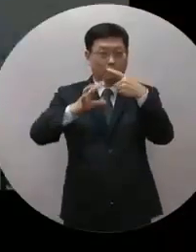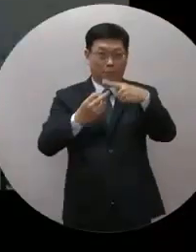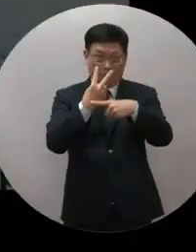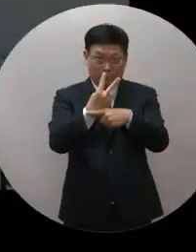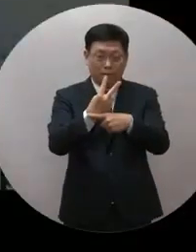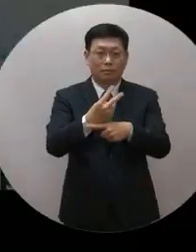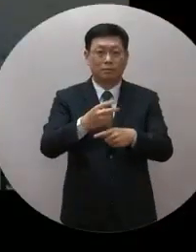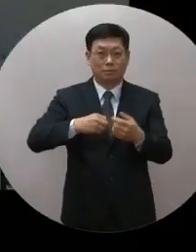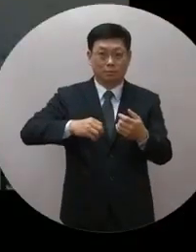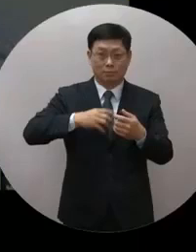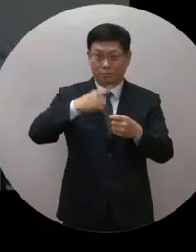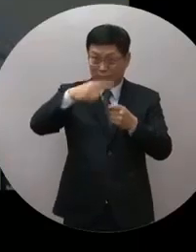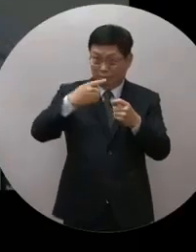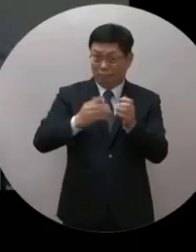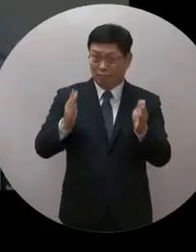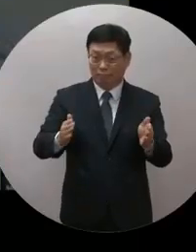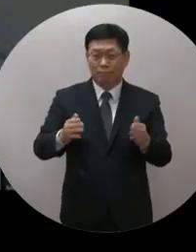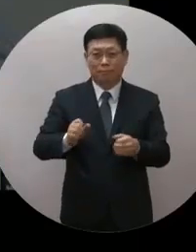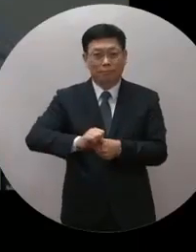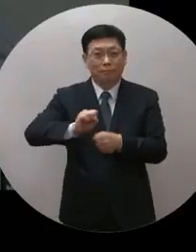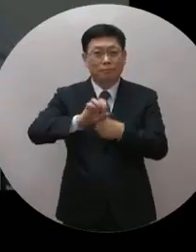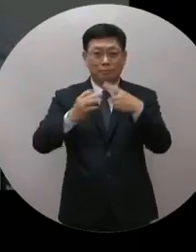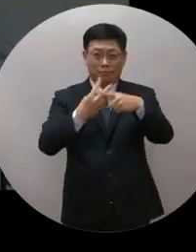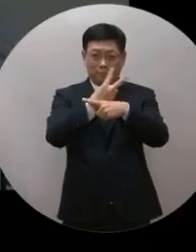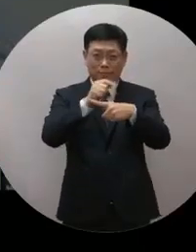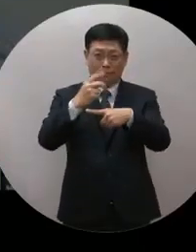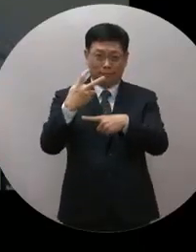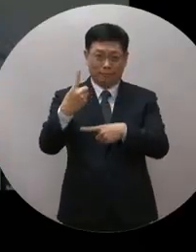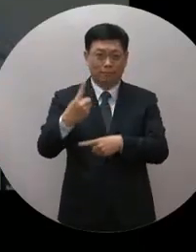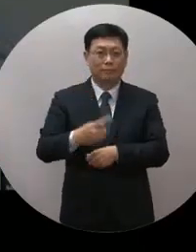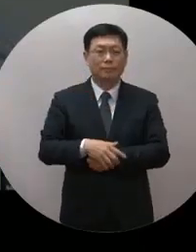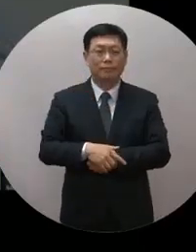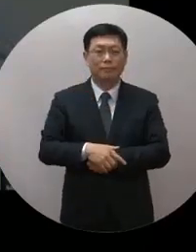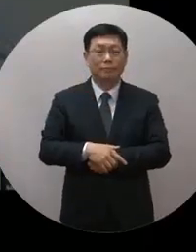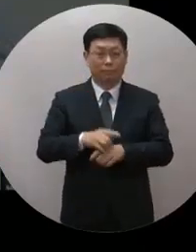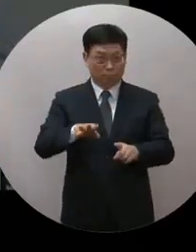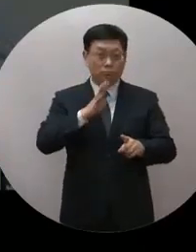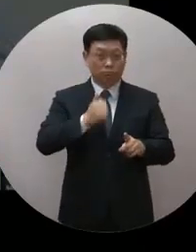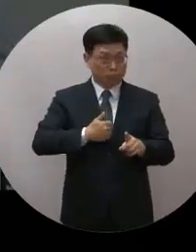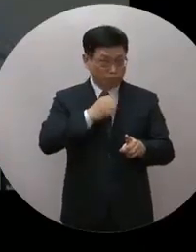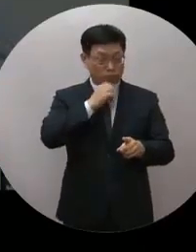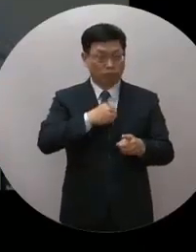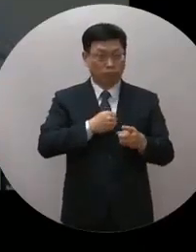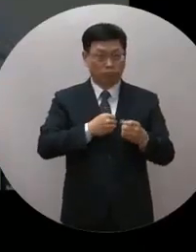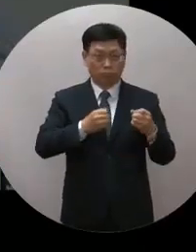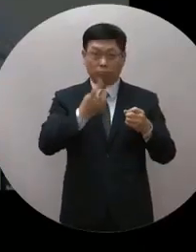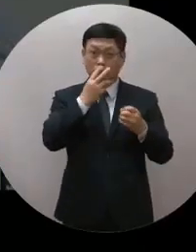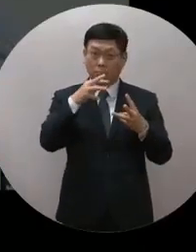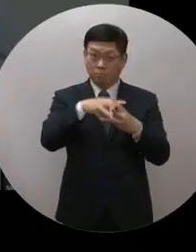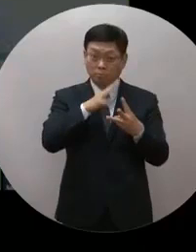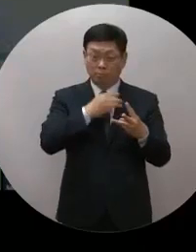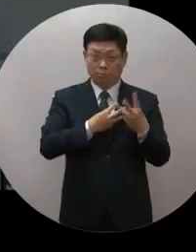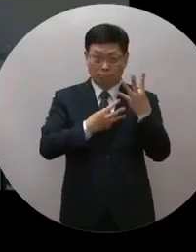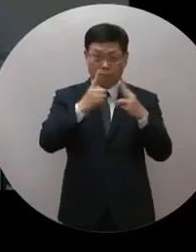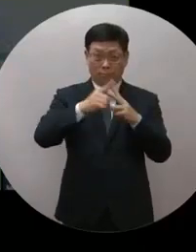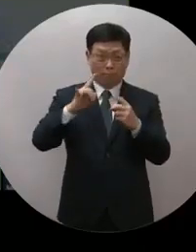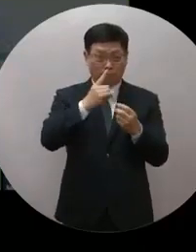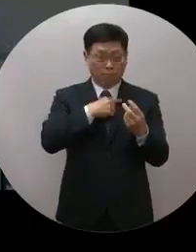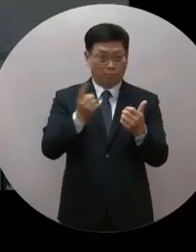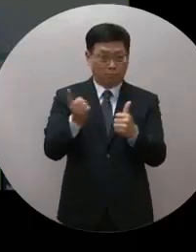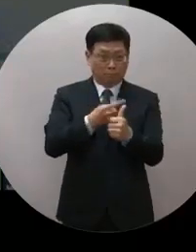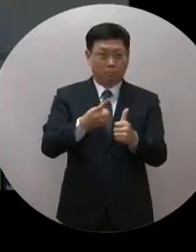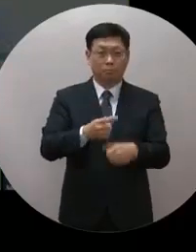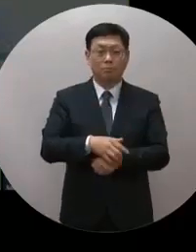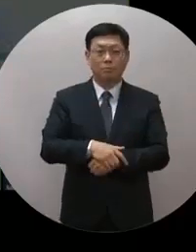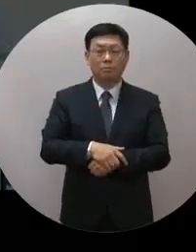全年的经济成长率也上修到 2.71%， 是稳居亚洲四小龙